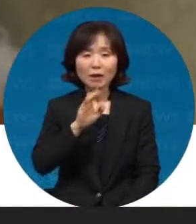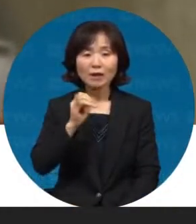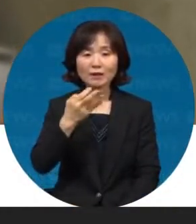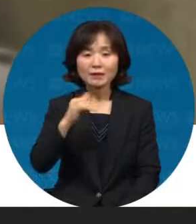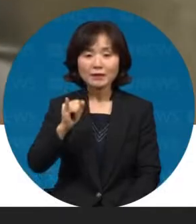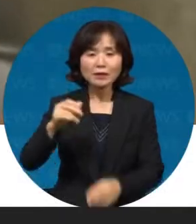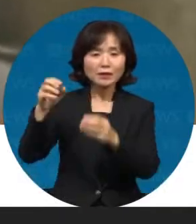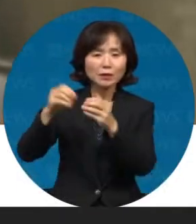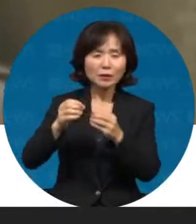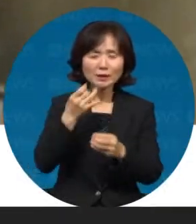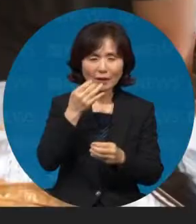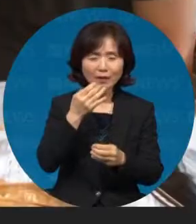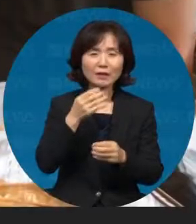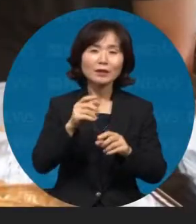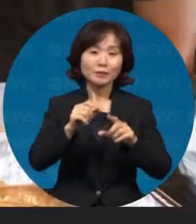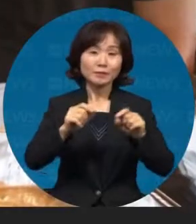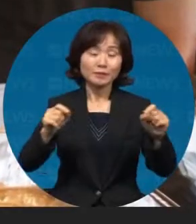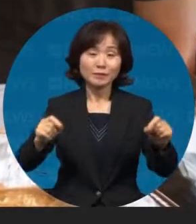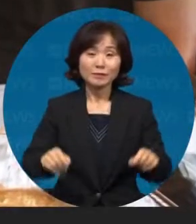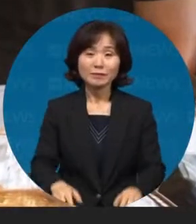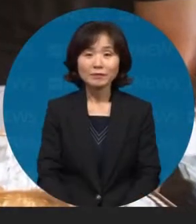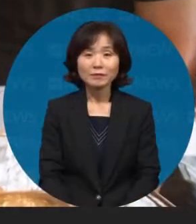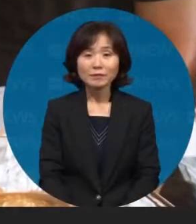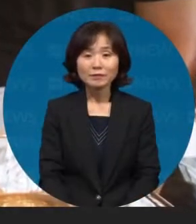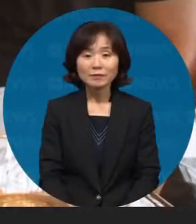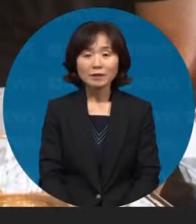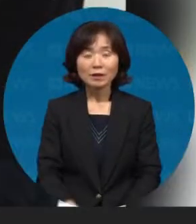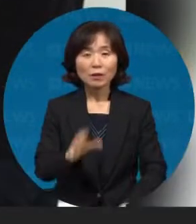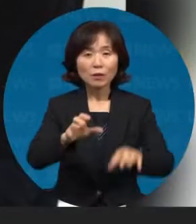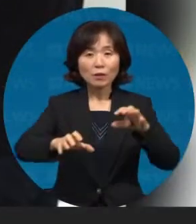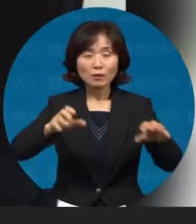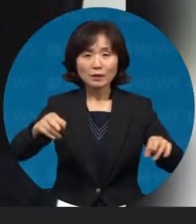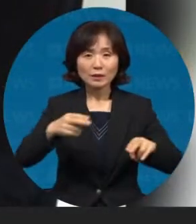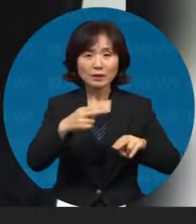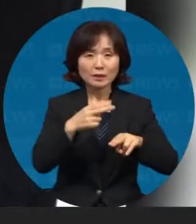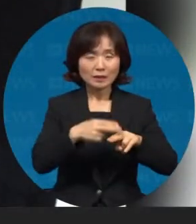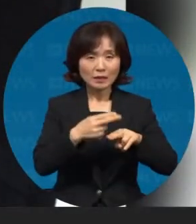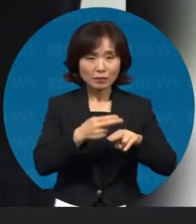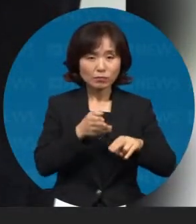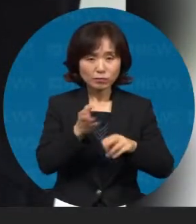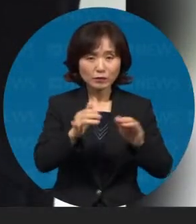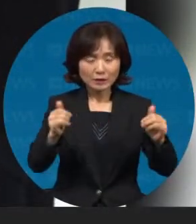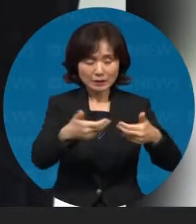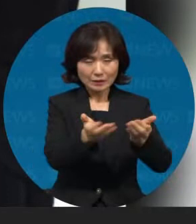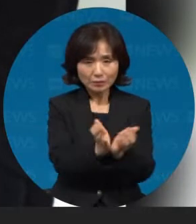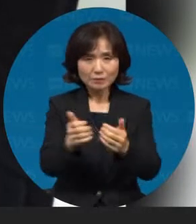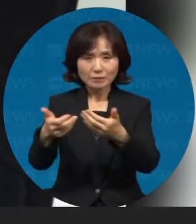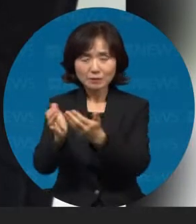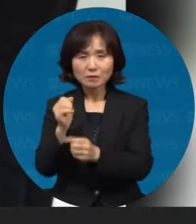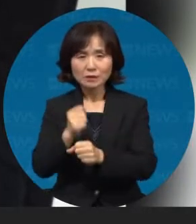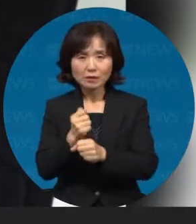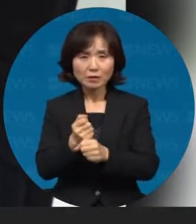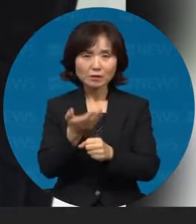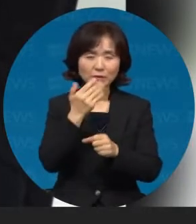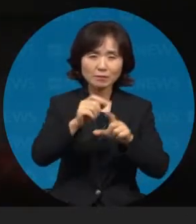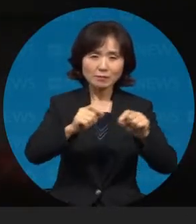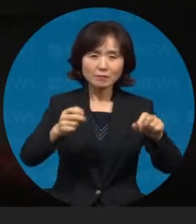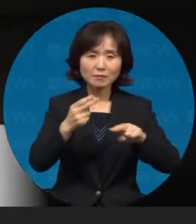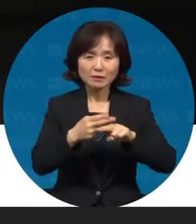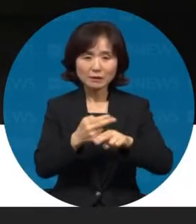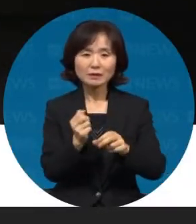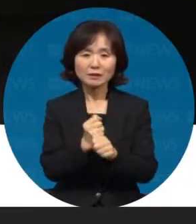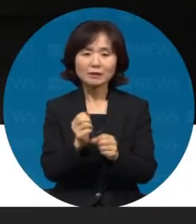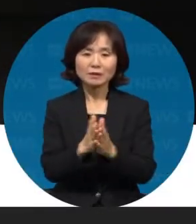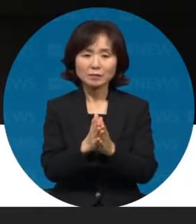Haitian rice. 각지의 셰프들이 한 팀을 이뤄 음식을 만들기 시작했습니다. We